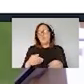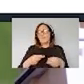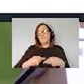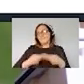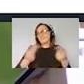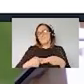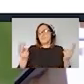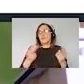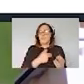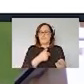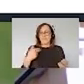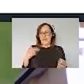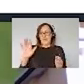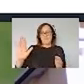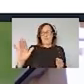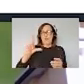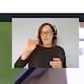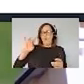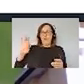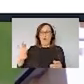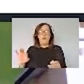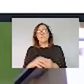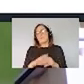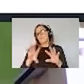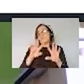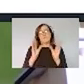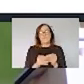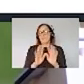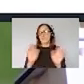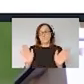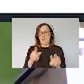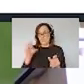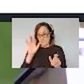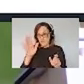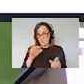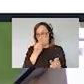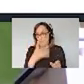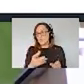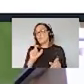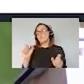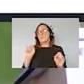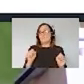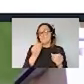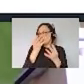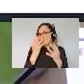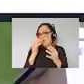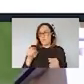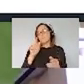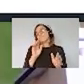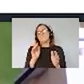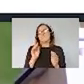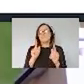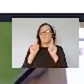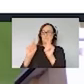ich, nasze logo i to wszystko. Ale czy on będzie świetny, czy nie, jak będzie wyglądał, to już proszę